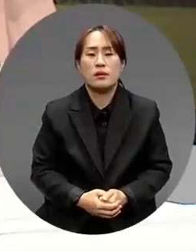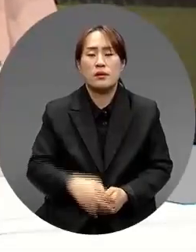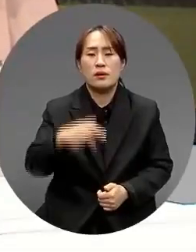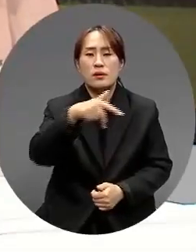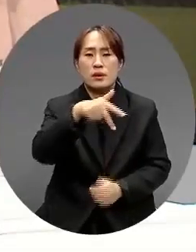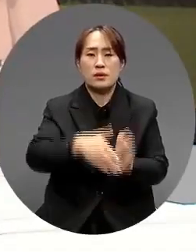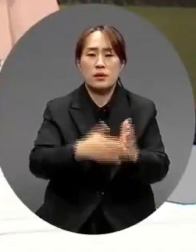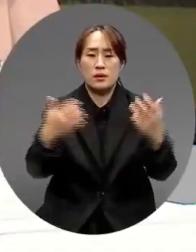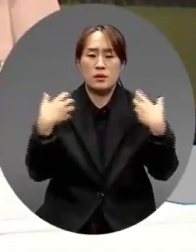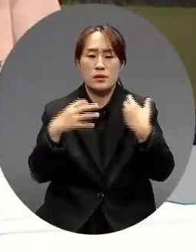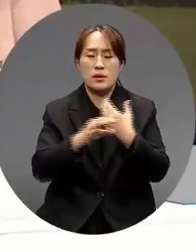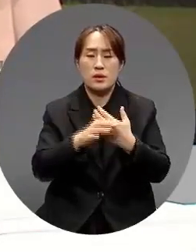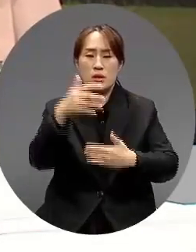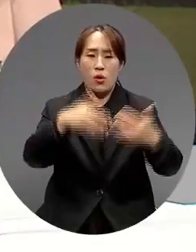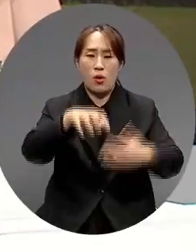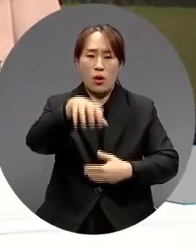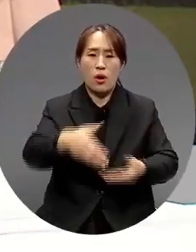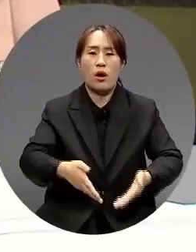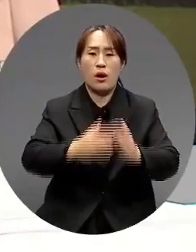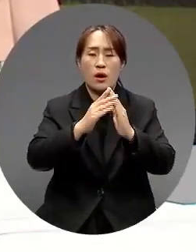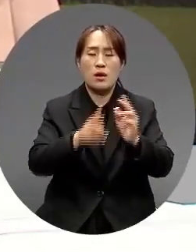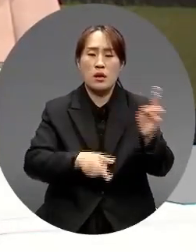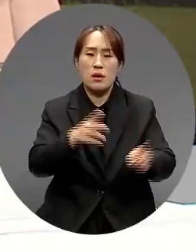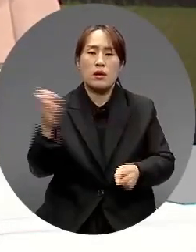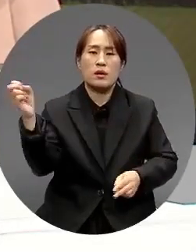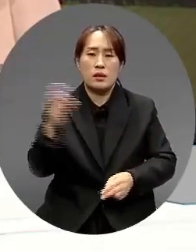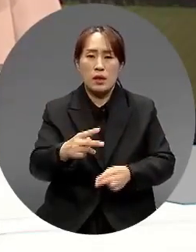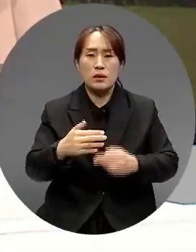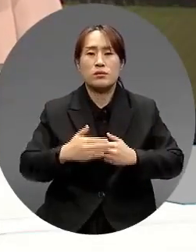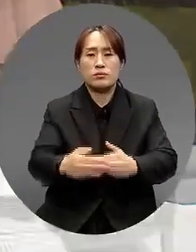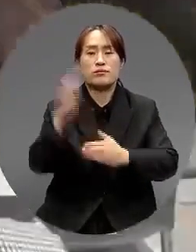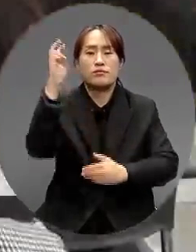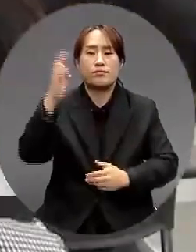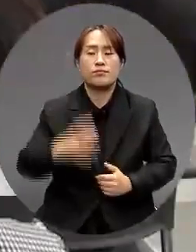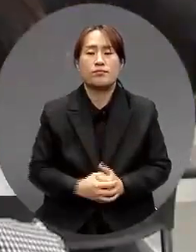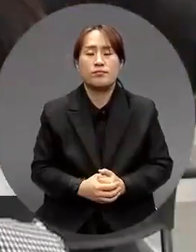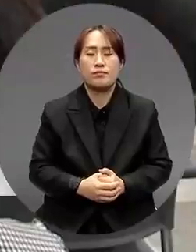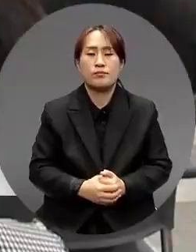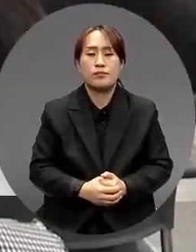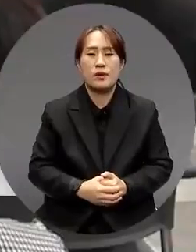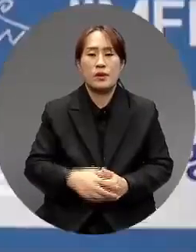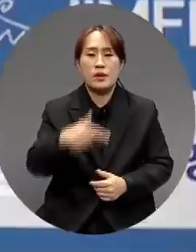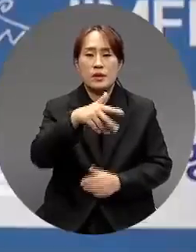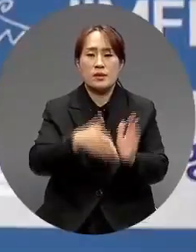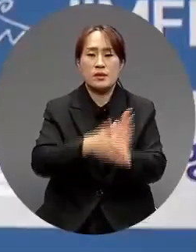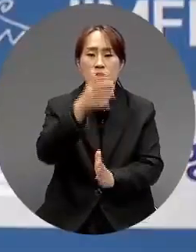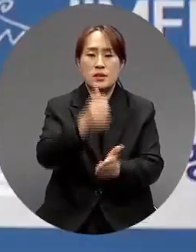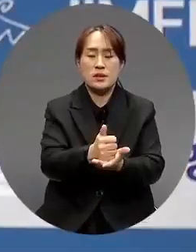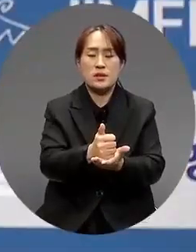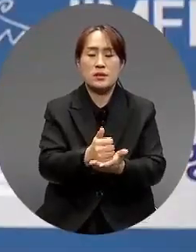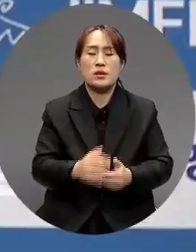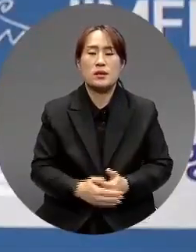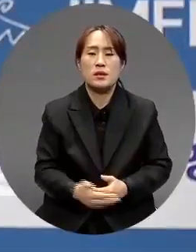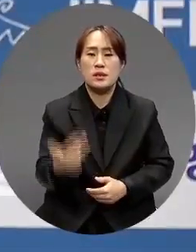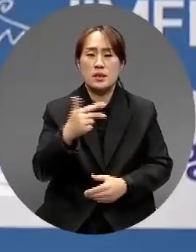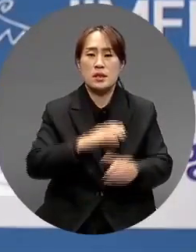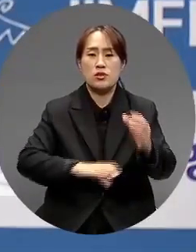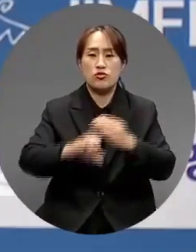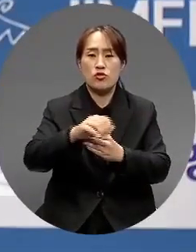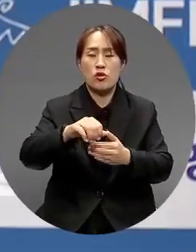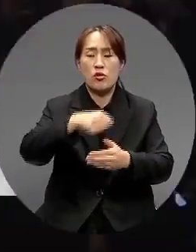제천시의 한시적 영화관 조성 사업이 다시 추진될 전망입니다 김창규 제천시장은 지난 추경